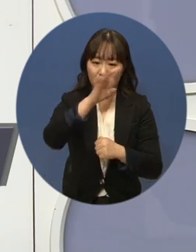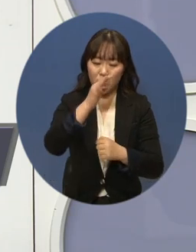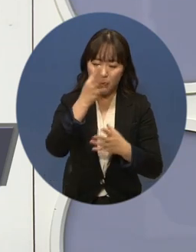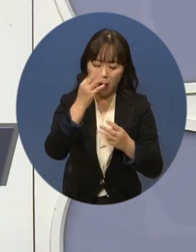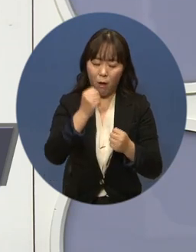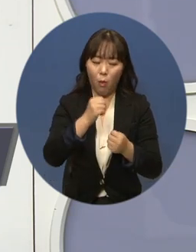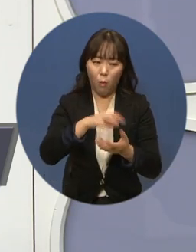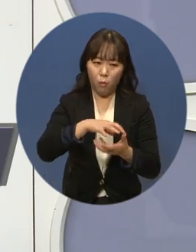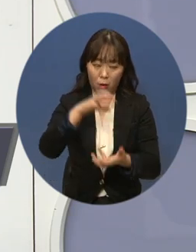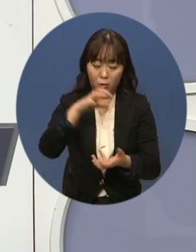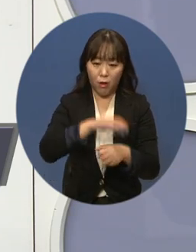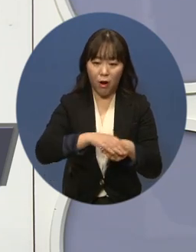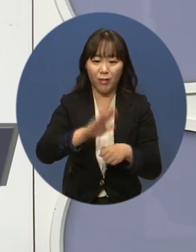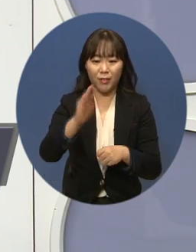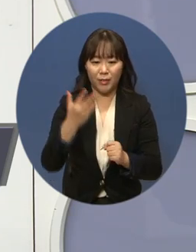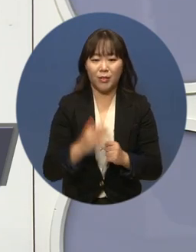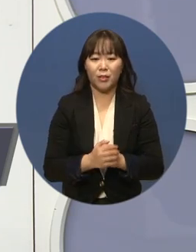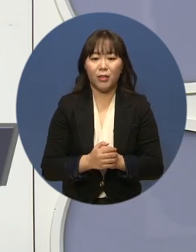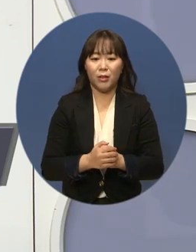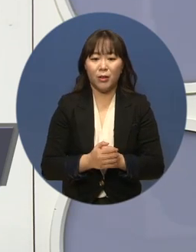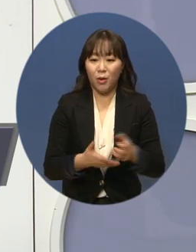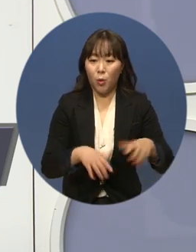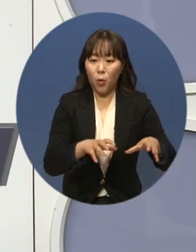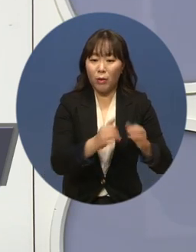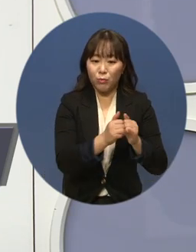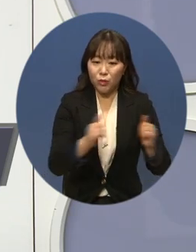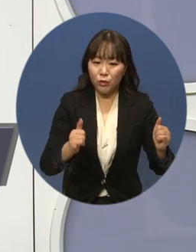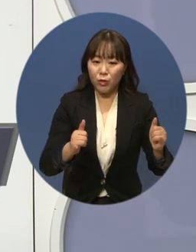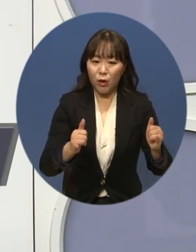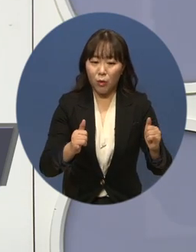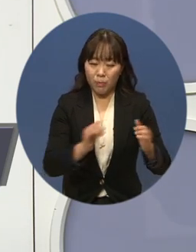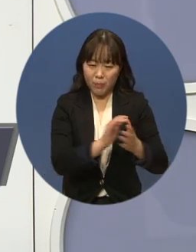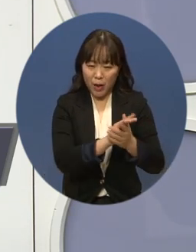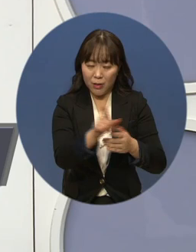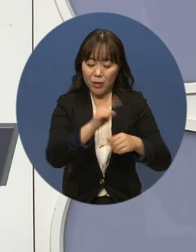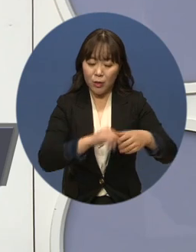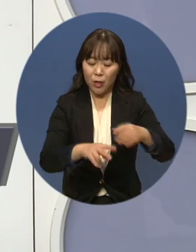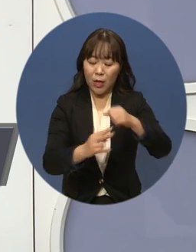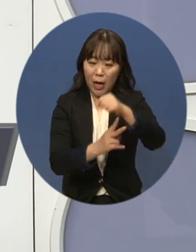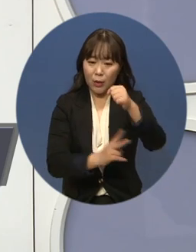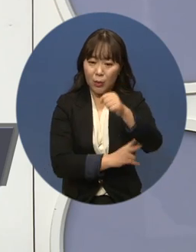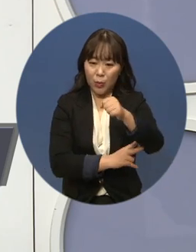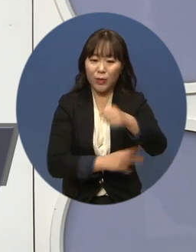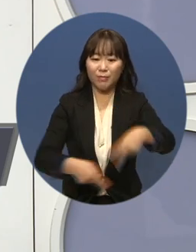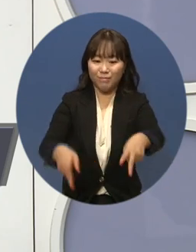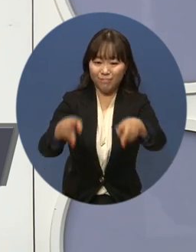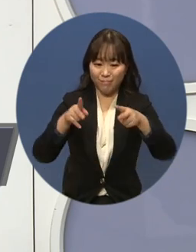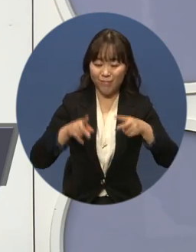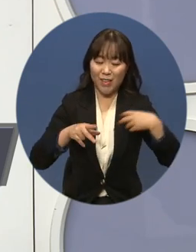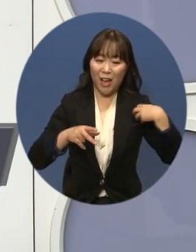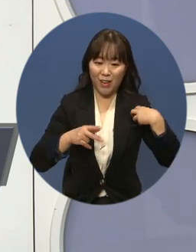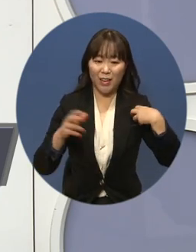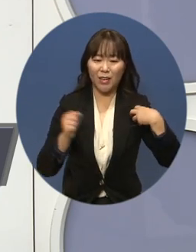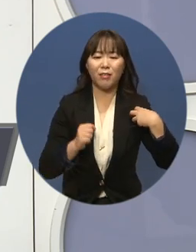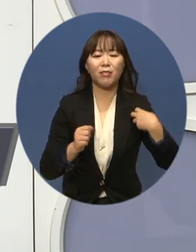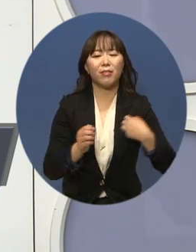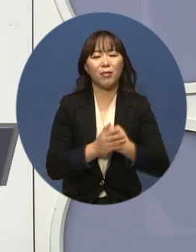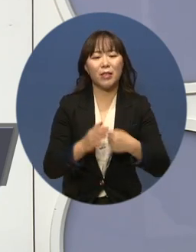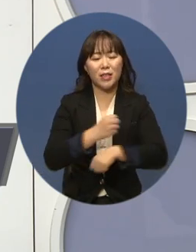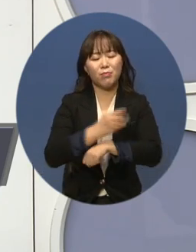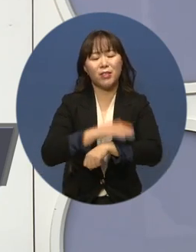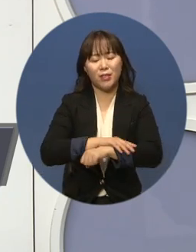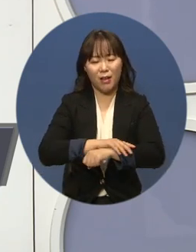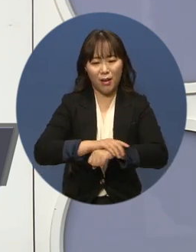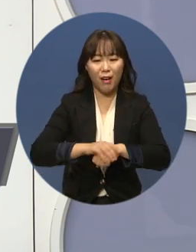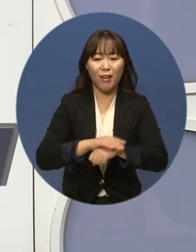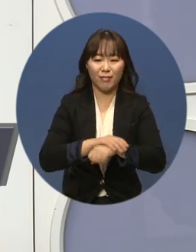되고 그야말로 향후와 고향분들하고 그런 다리 역할, 가교 역할을 해서 굉장히 이제 신문이